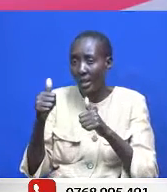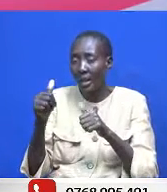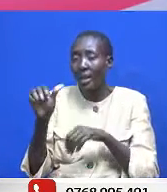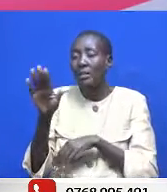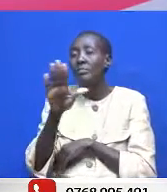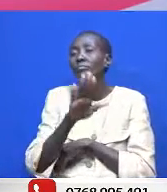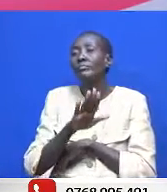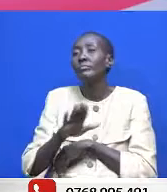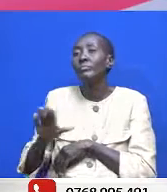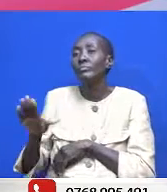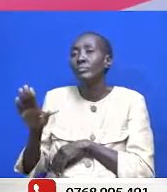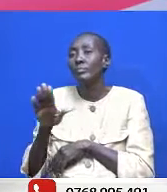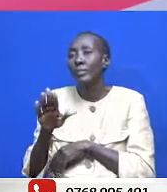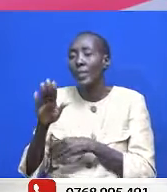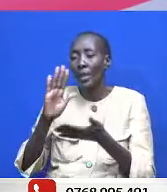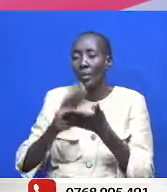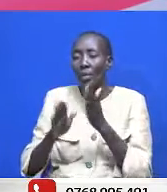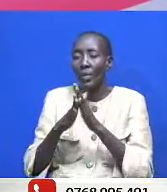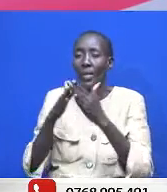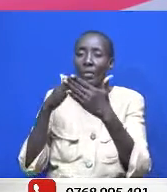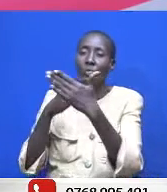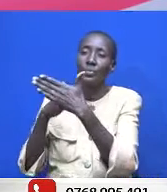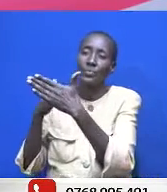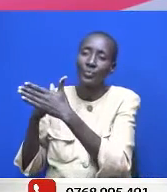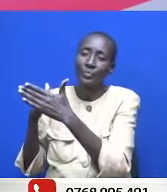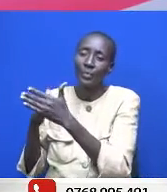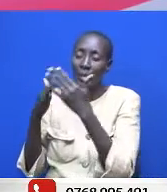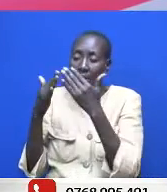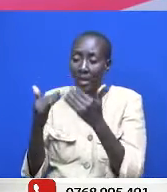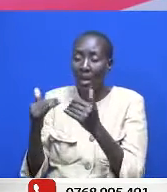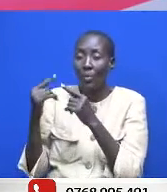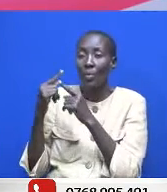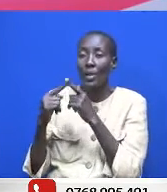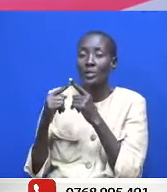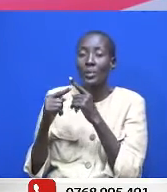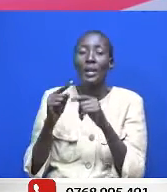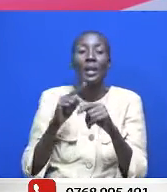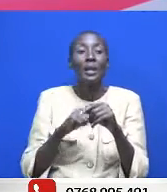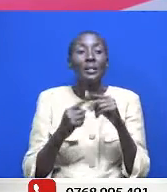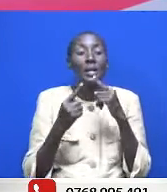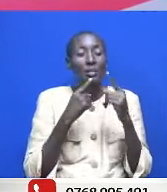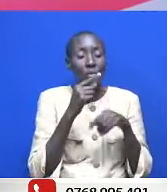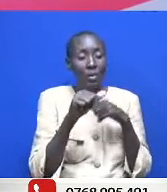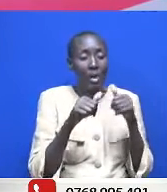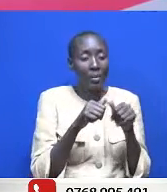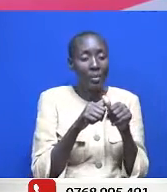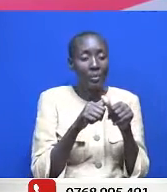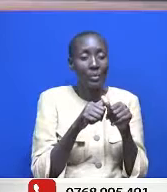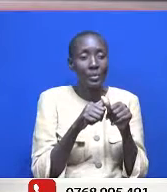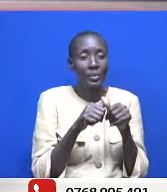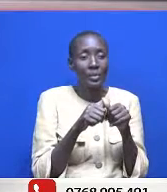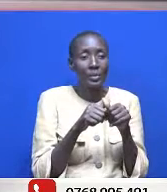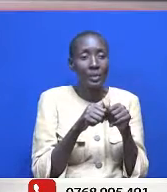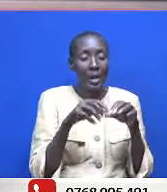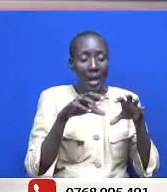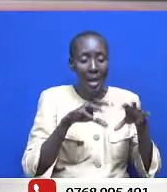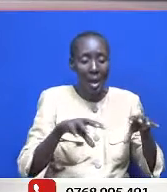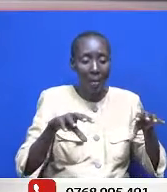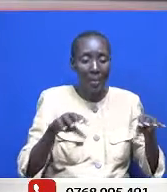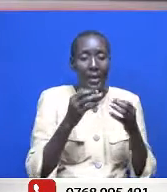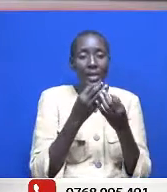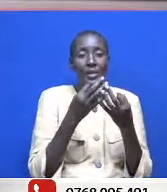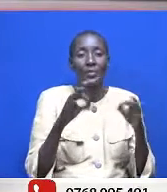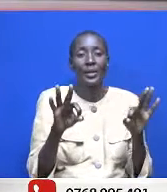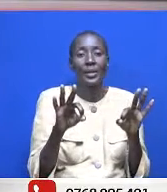na bila mazuio mengi ambayo tunayaona kila wakati. Tunapozungumzia swala huru, soko huru, ni jambo